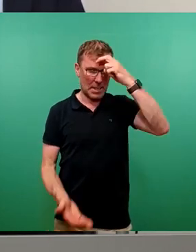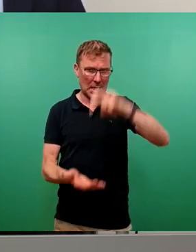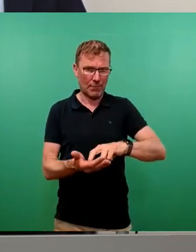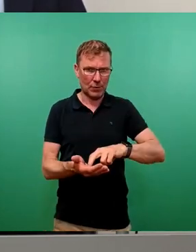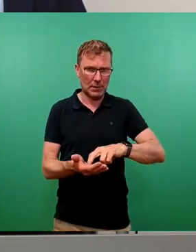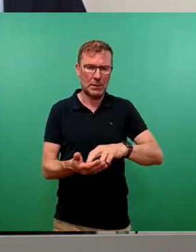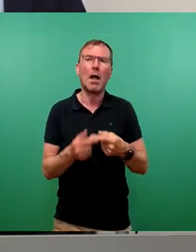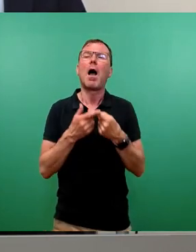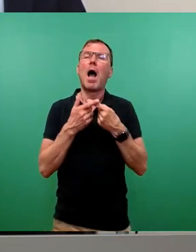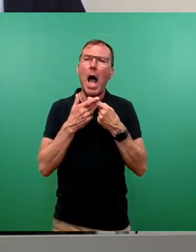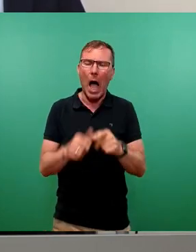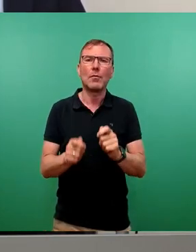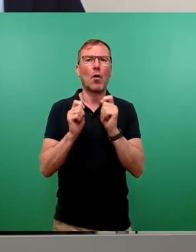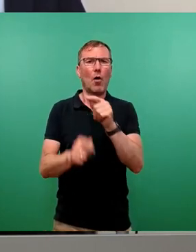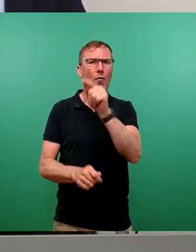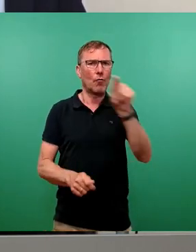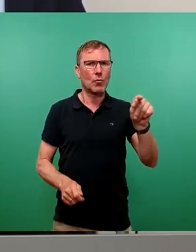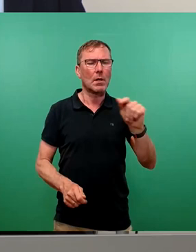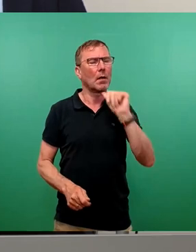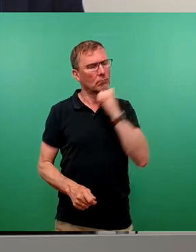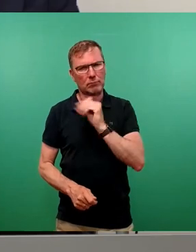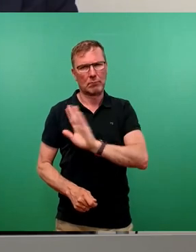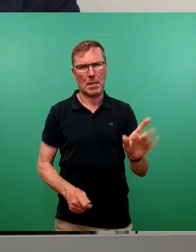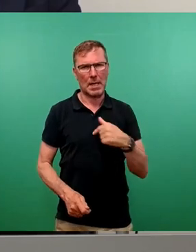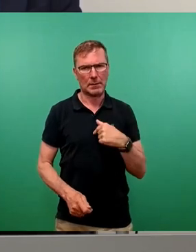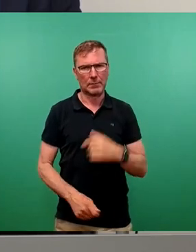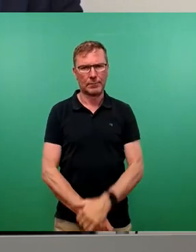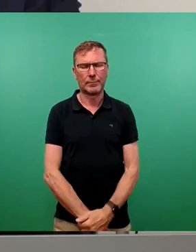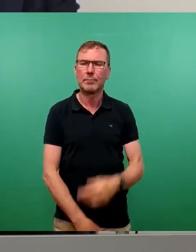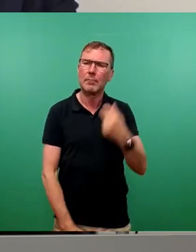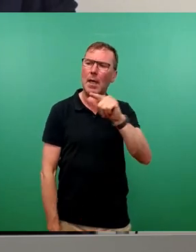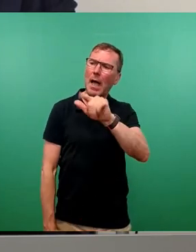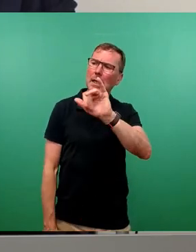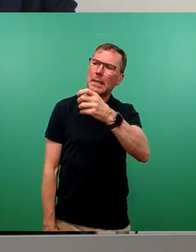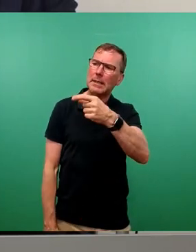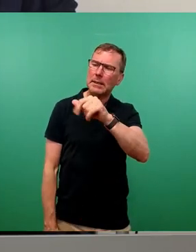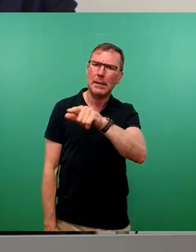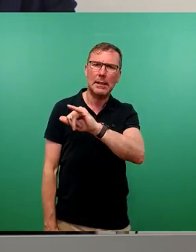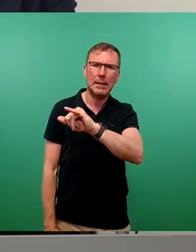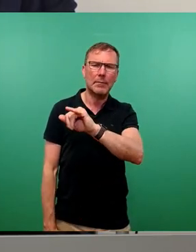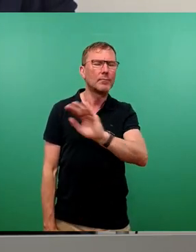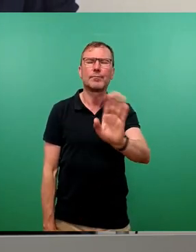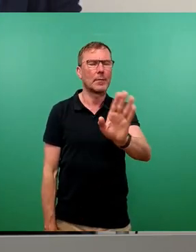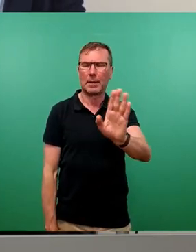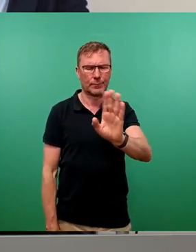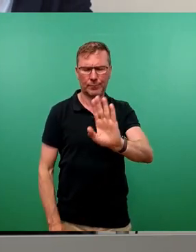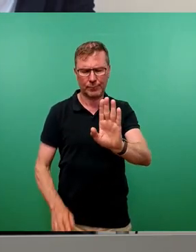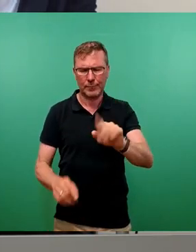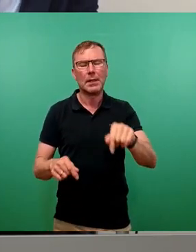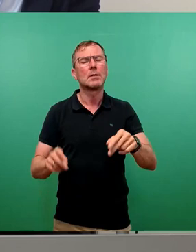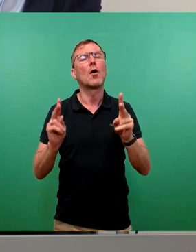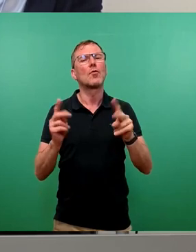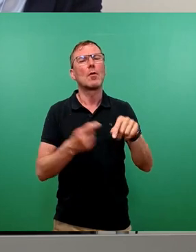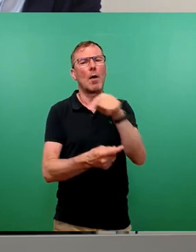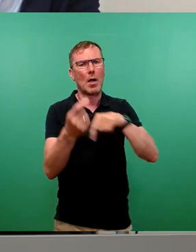Vorschläge signalisiere ich das nicht. Herr Lichti. Wobei, nee, wir steigen jetzt ganz normal ein, weil ich habe ja